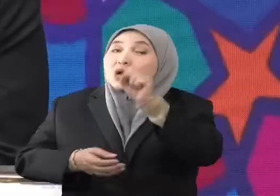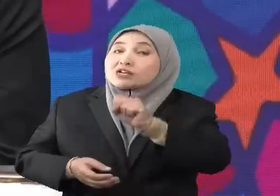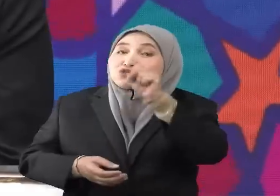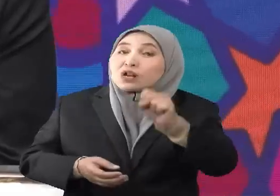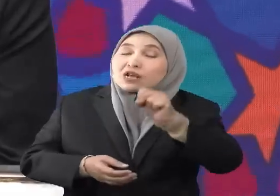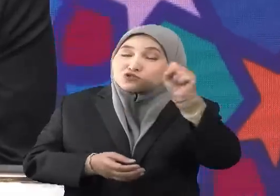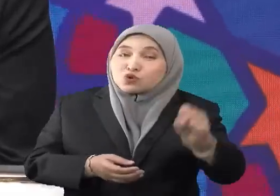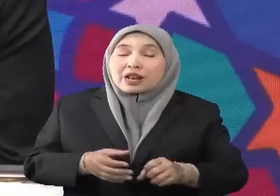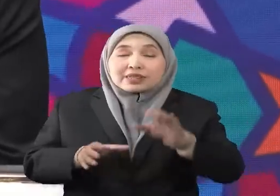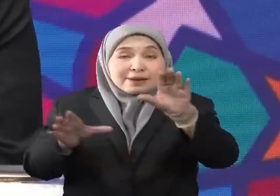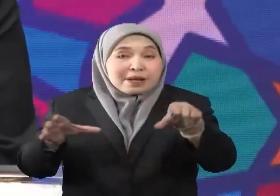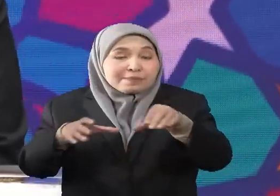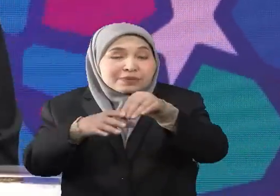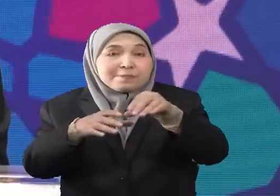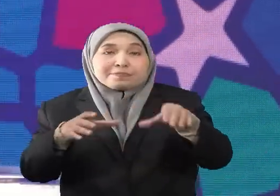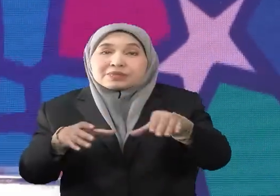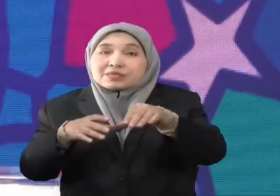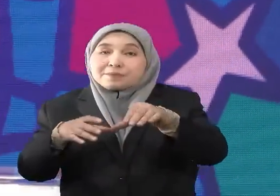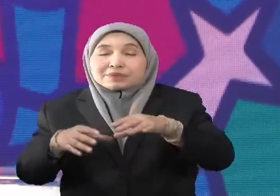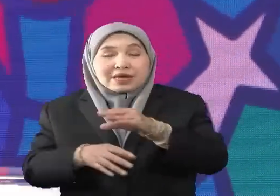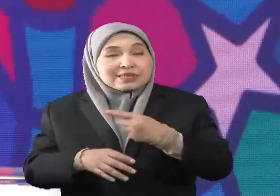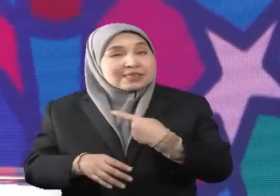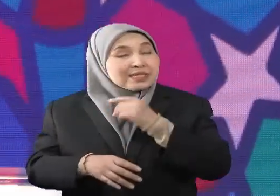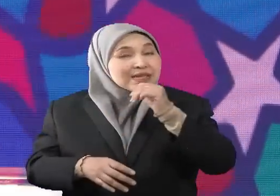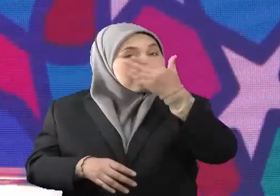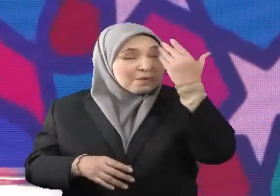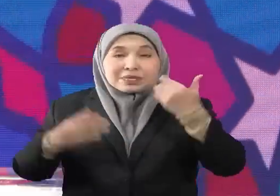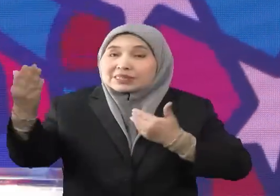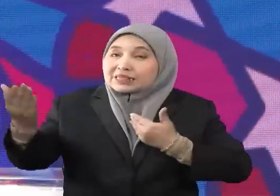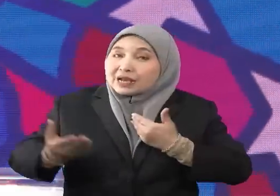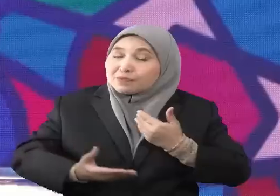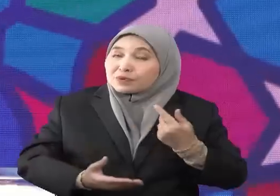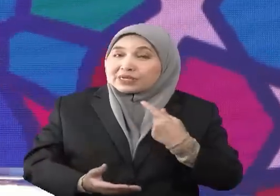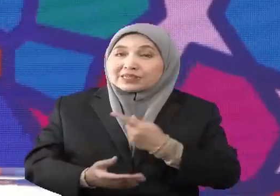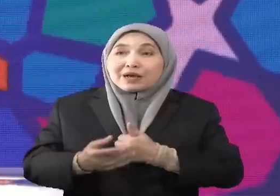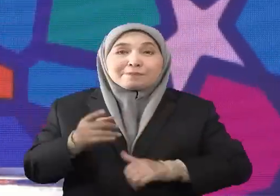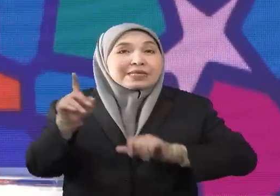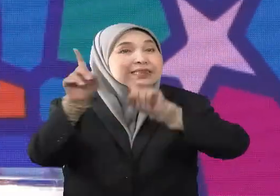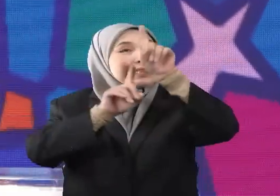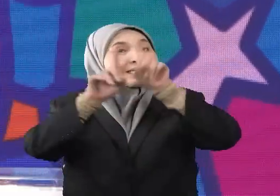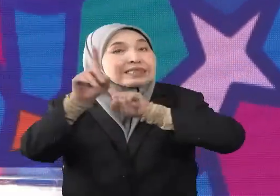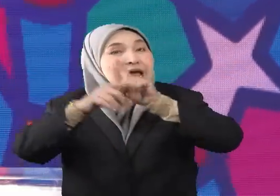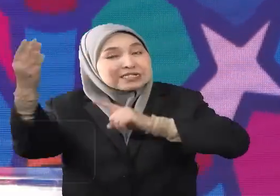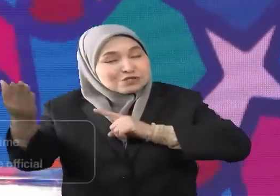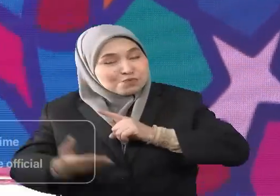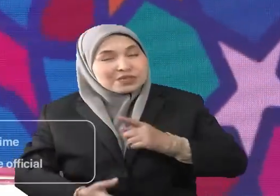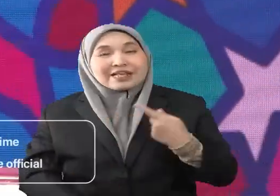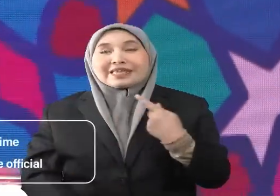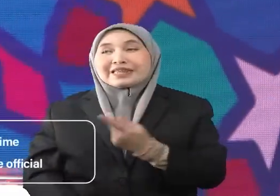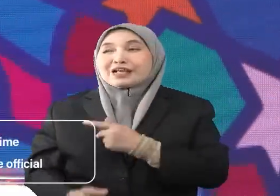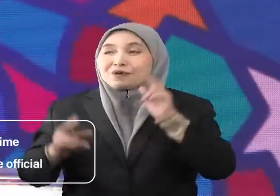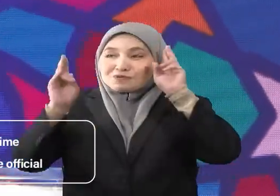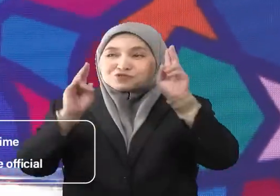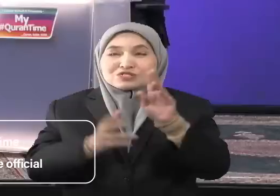merangkumkan Insyaallah dan tak kita lupakan eh tetamu bintang jemputan kita Al Fadhil Ustaz